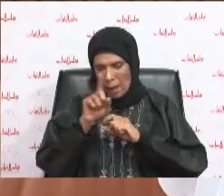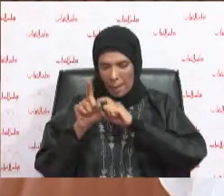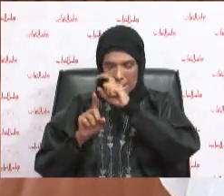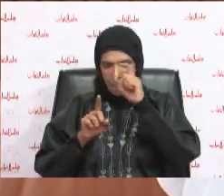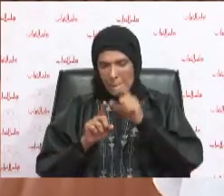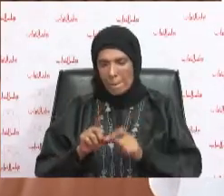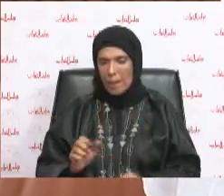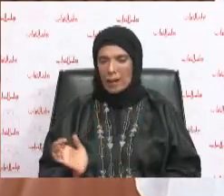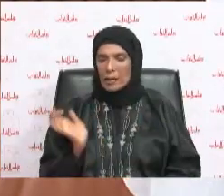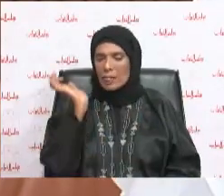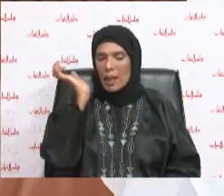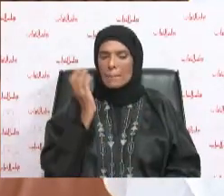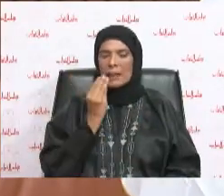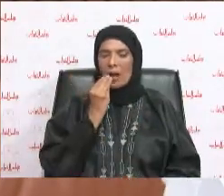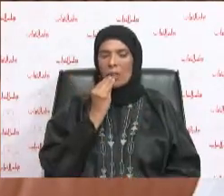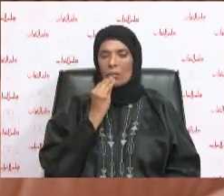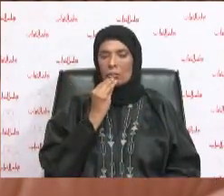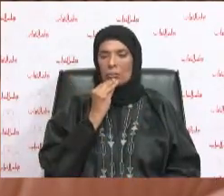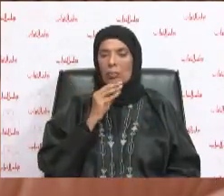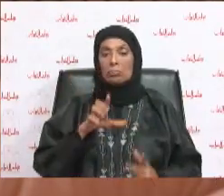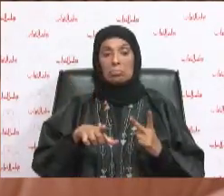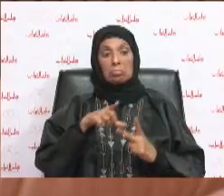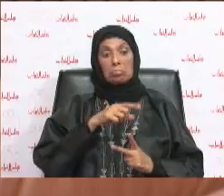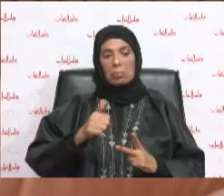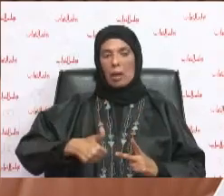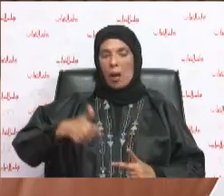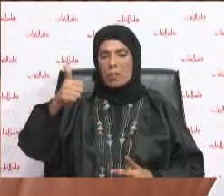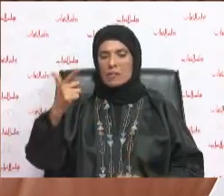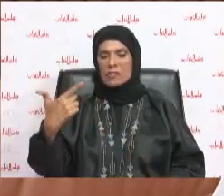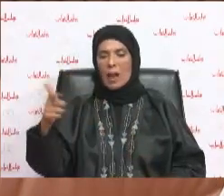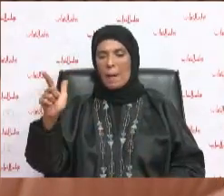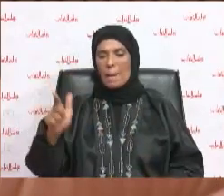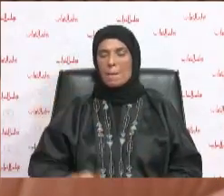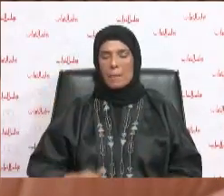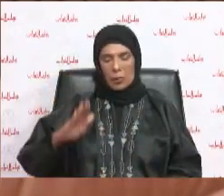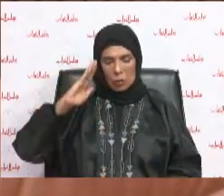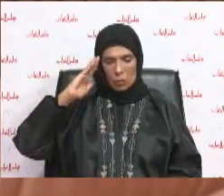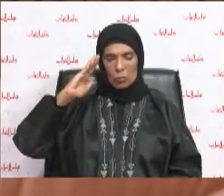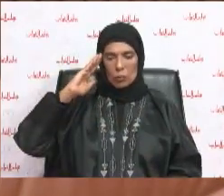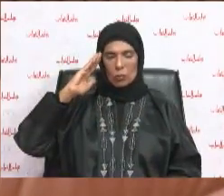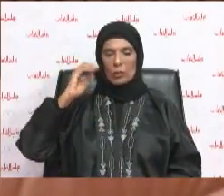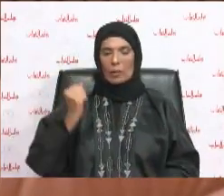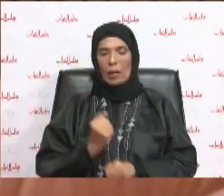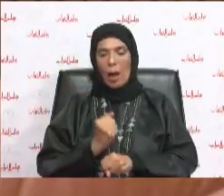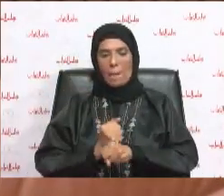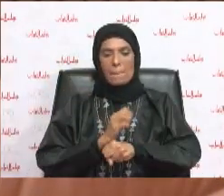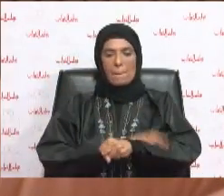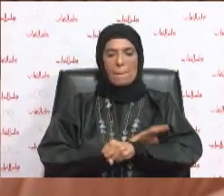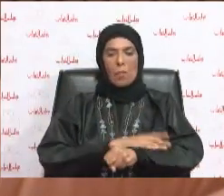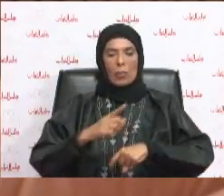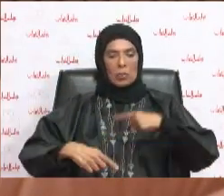المعنية بالأمن الغذائي هو خيار كان صائب، ومشكورين على هذه الجهود